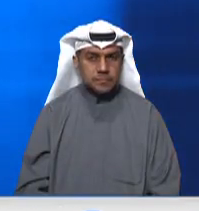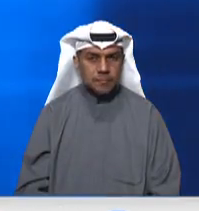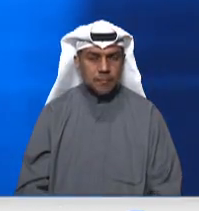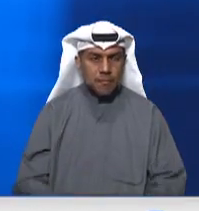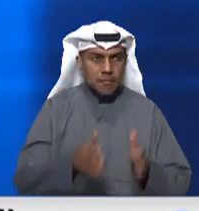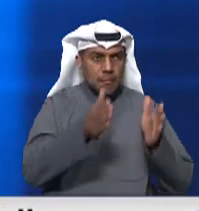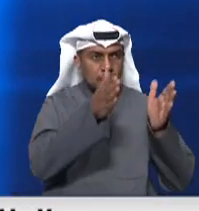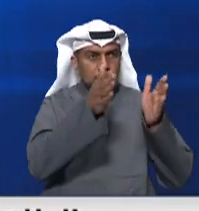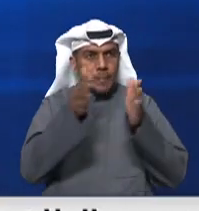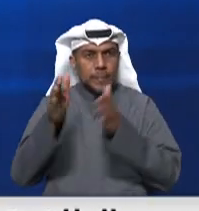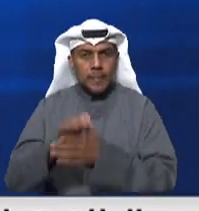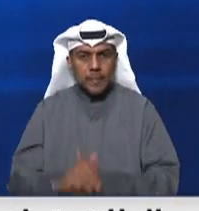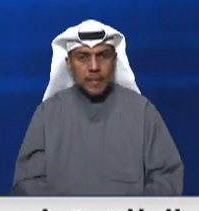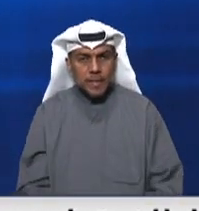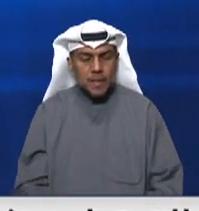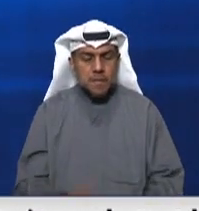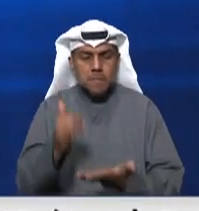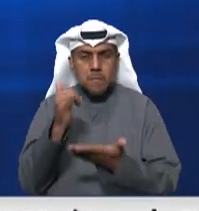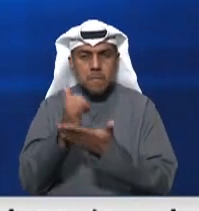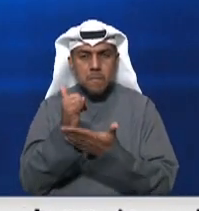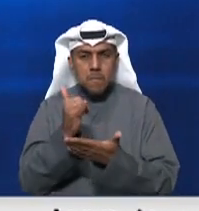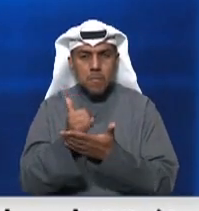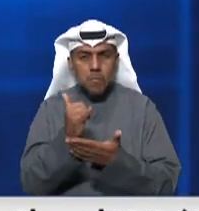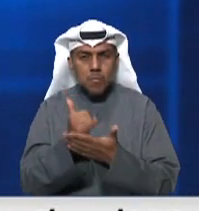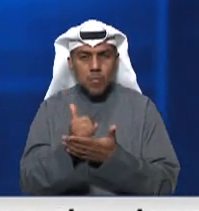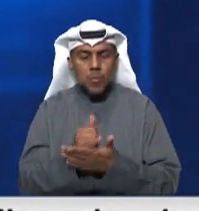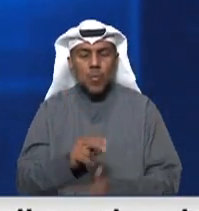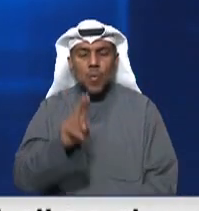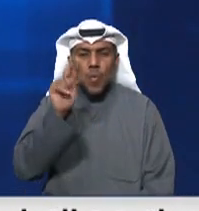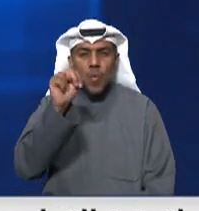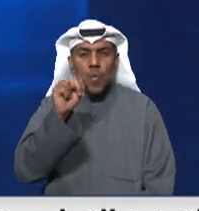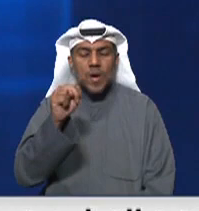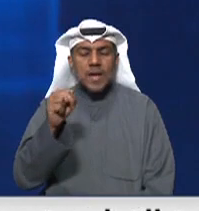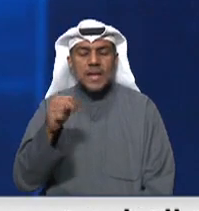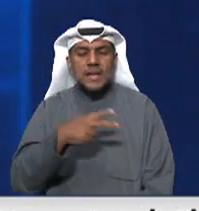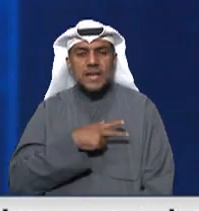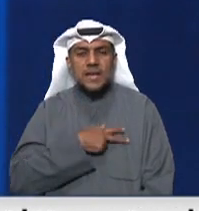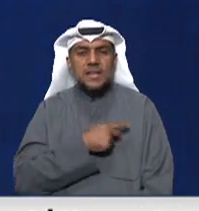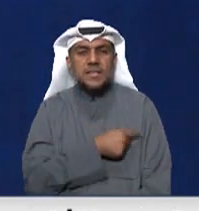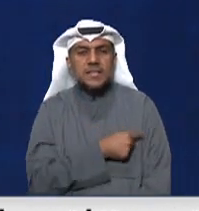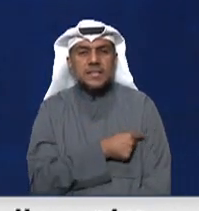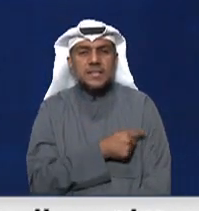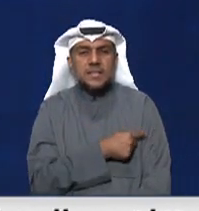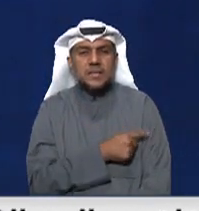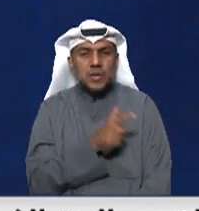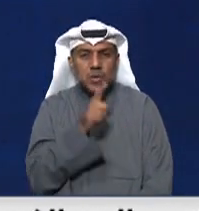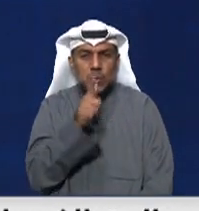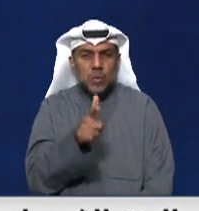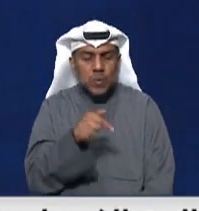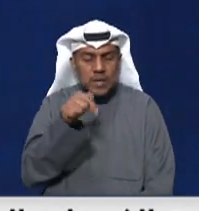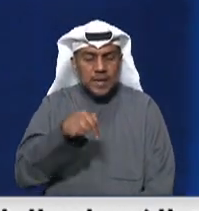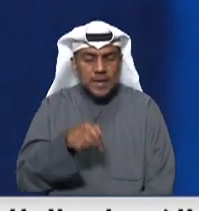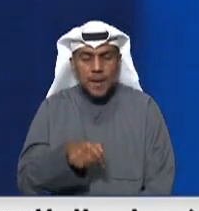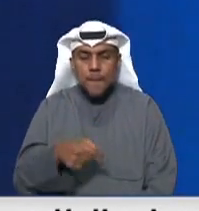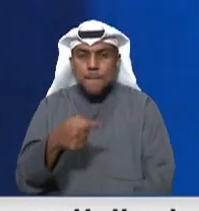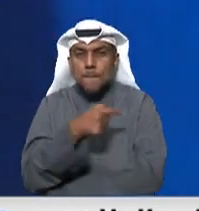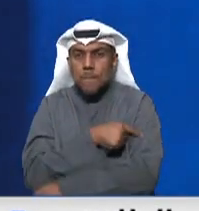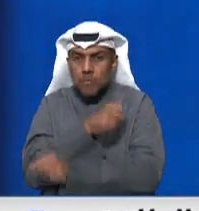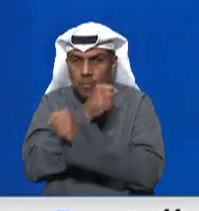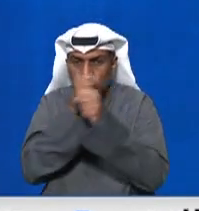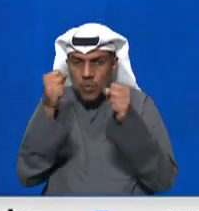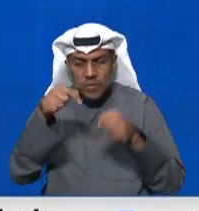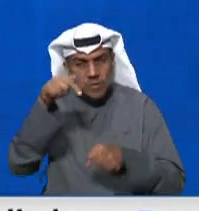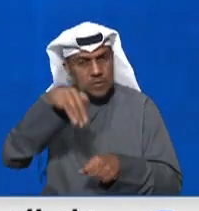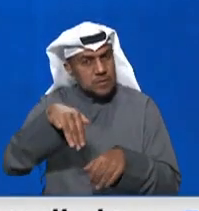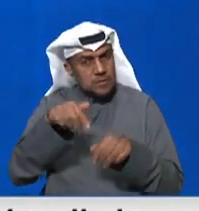وصف مسؤول في منظمه الصحه العالميه الاوضاع الصعبه في المستشفيات المتبقيه في قطاع غزه